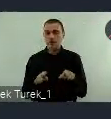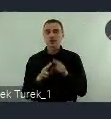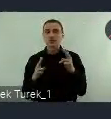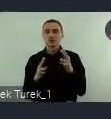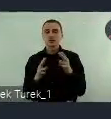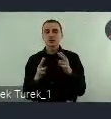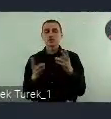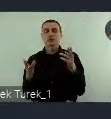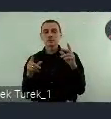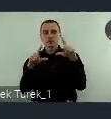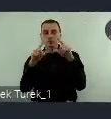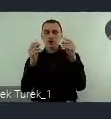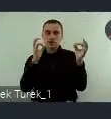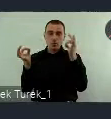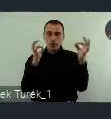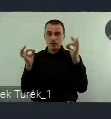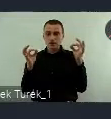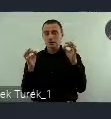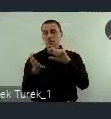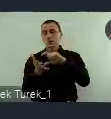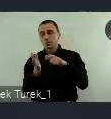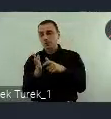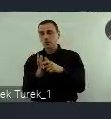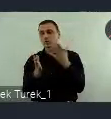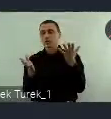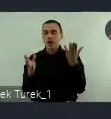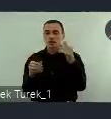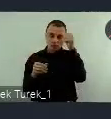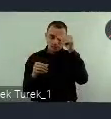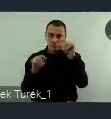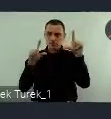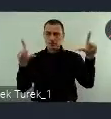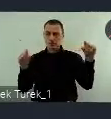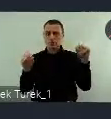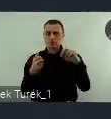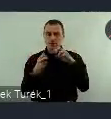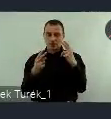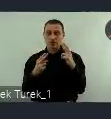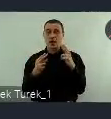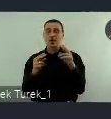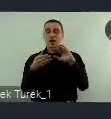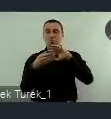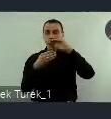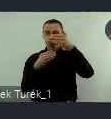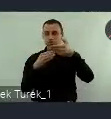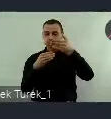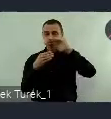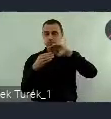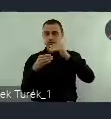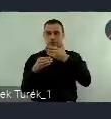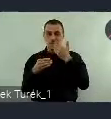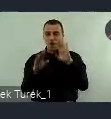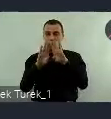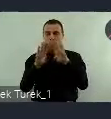informowania rozkładzie pomieszczeń te pomieszczenia oznaczenia są bardzo ładne są nie wypukłe i to jest główny problem z oznaczeniami pokoju One powinny być wypukłe